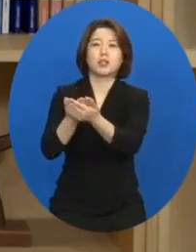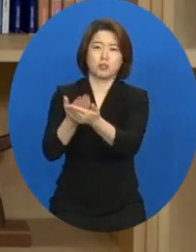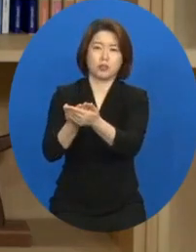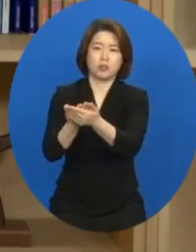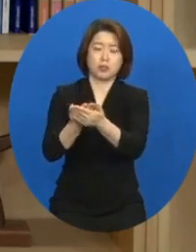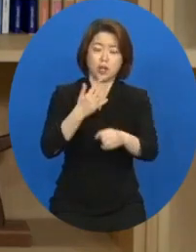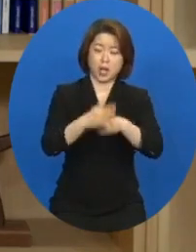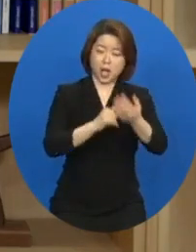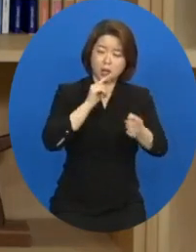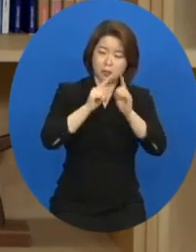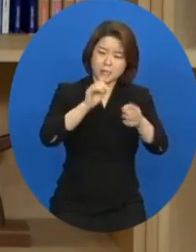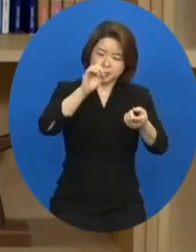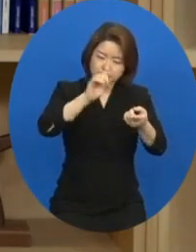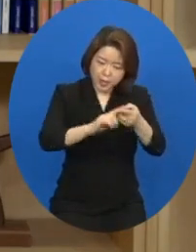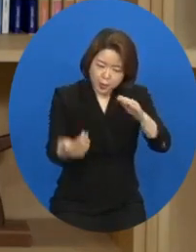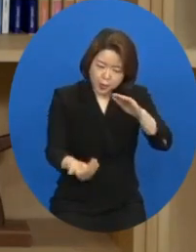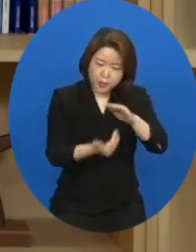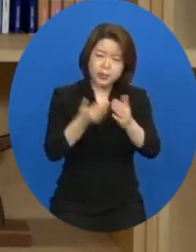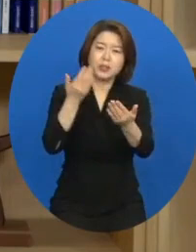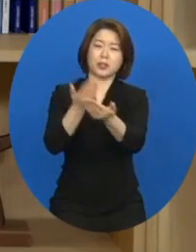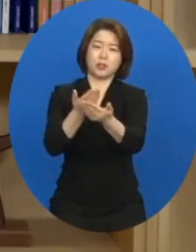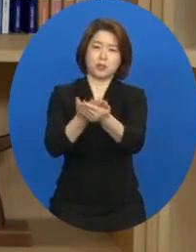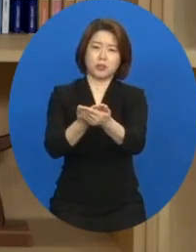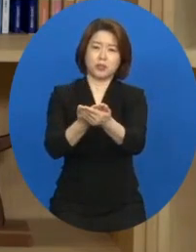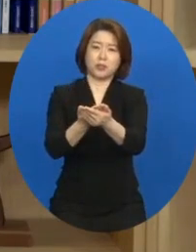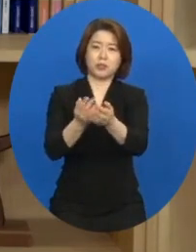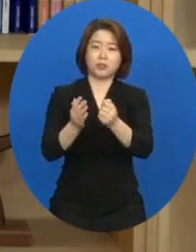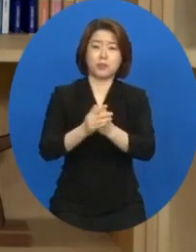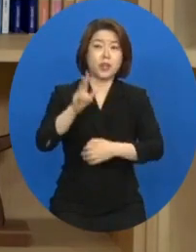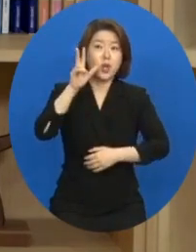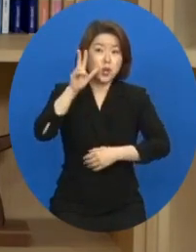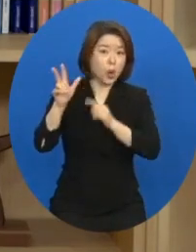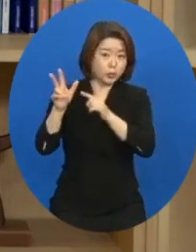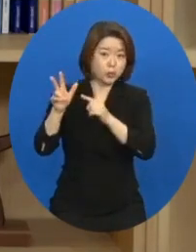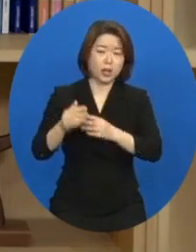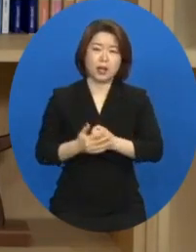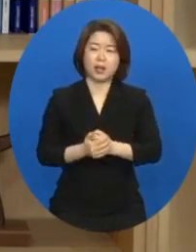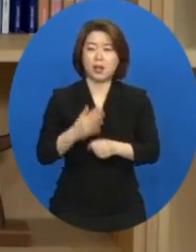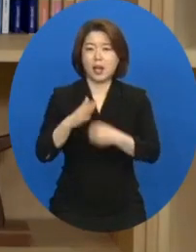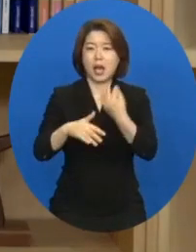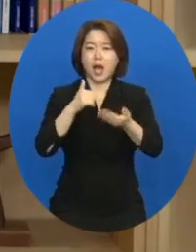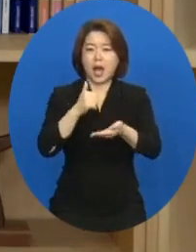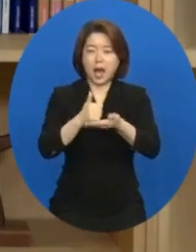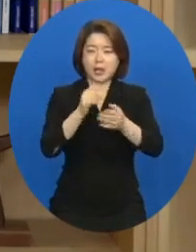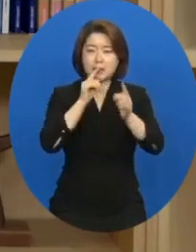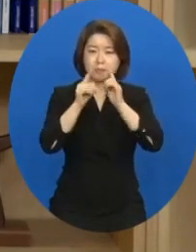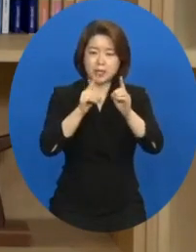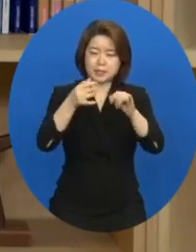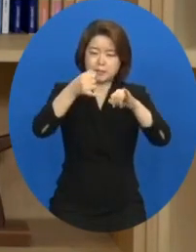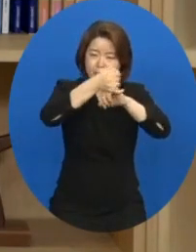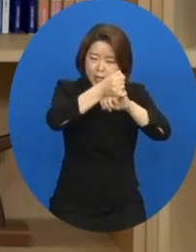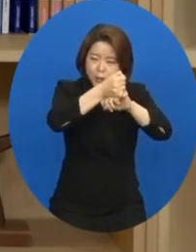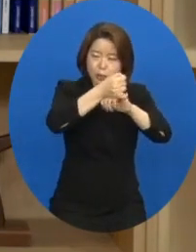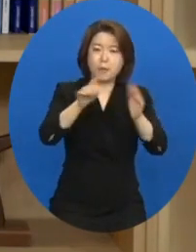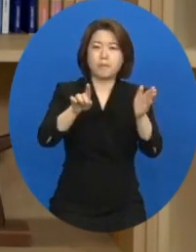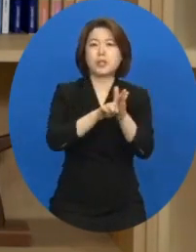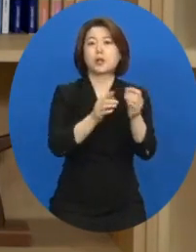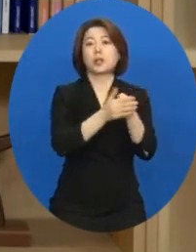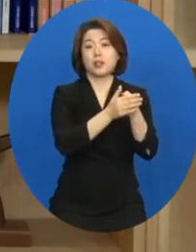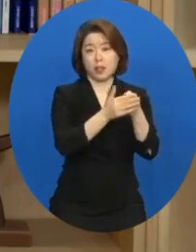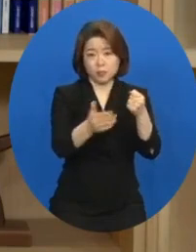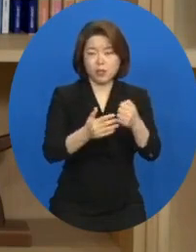말씀이 저에게 그대로 성취 되게 해주세요 여호수아가 하나님의 말씀 약속을 믿었기에